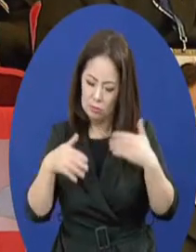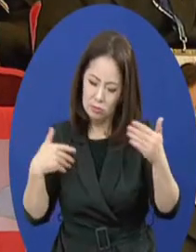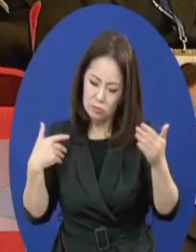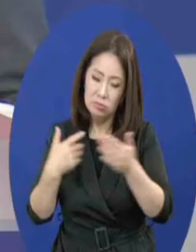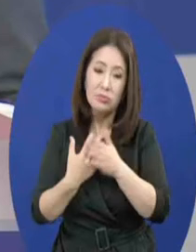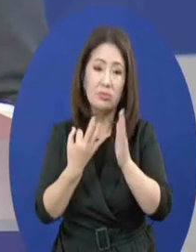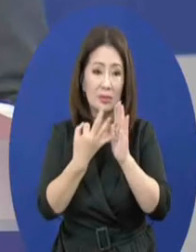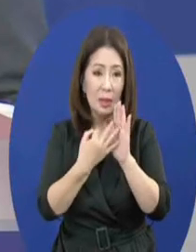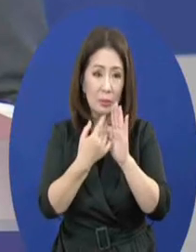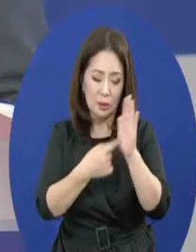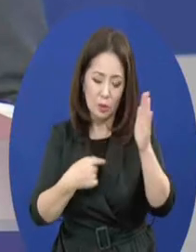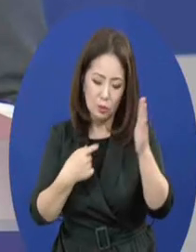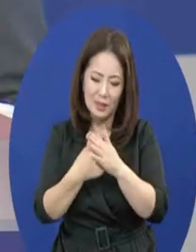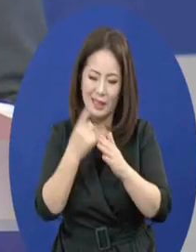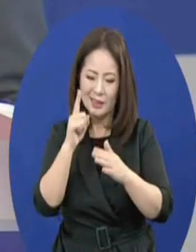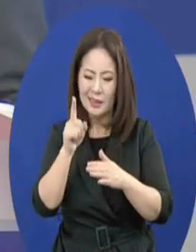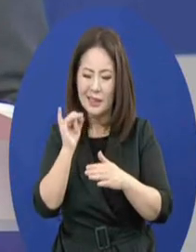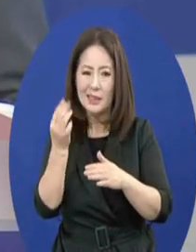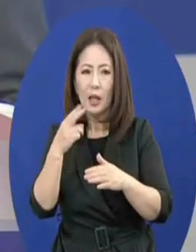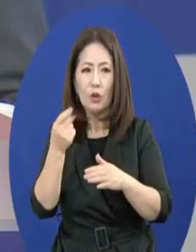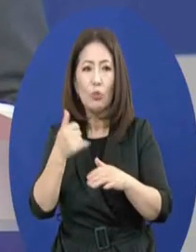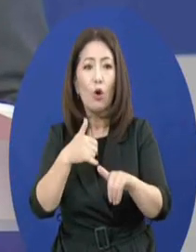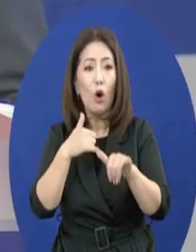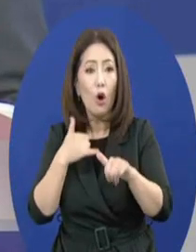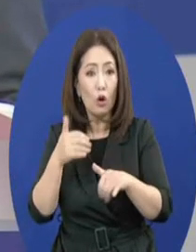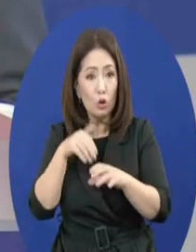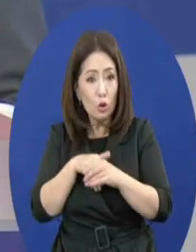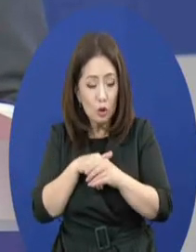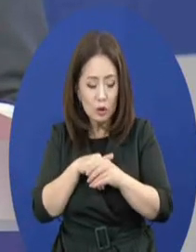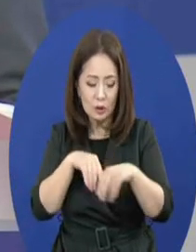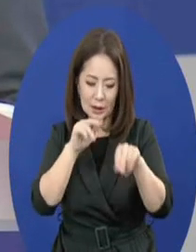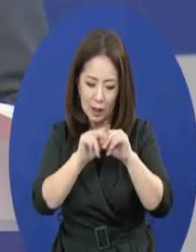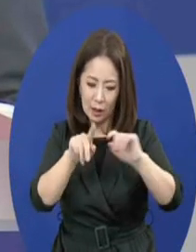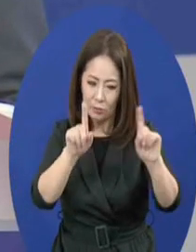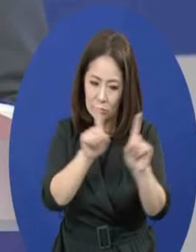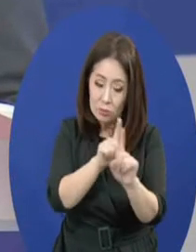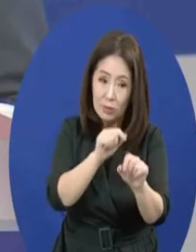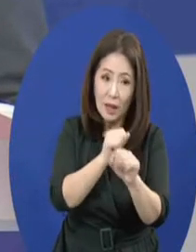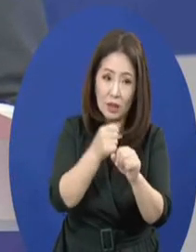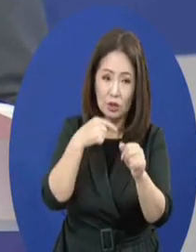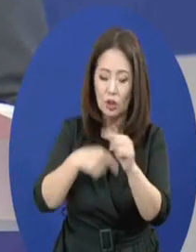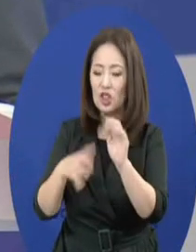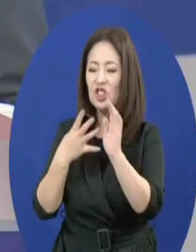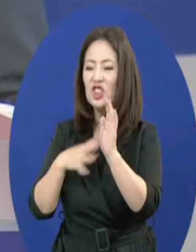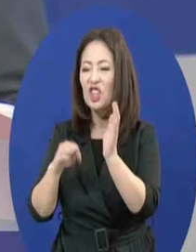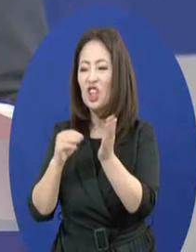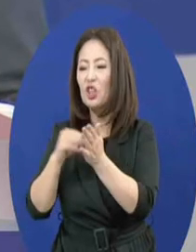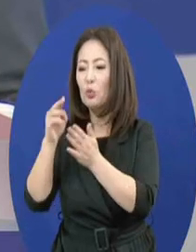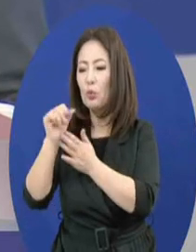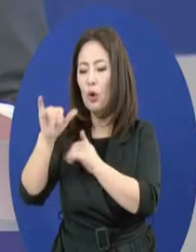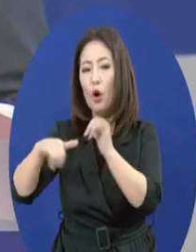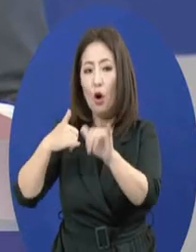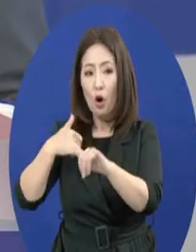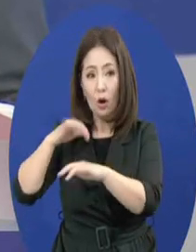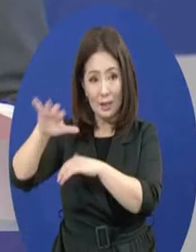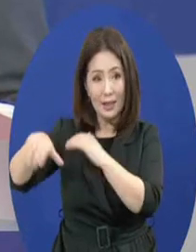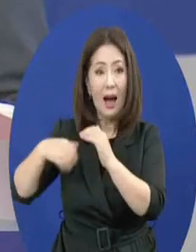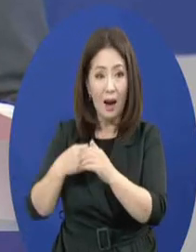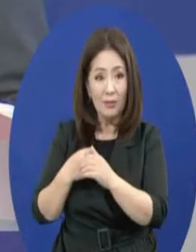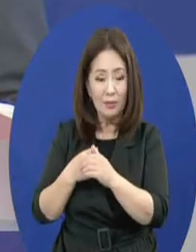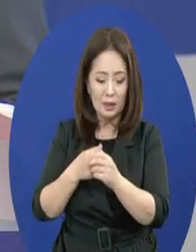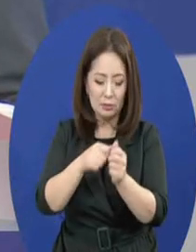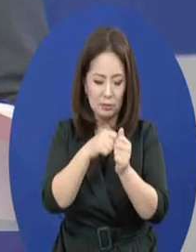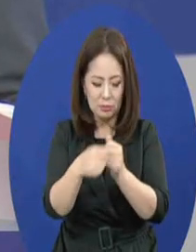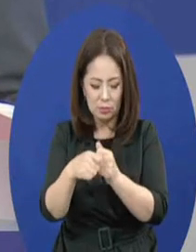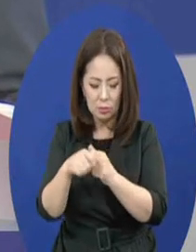улмаас нийтдээ 1 их 80 төгрөгийн охир учраснаас мөрдөнчлөлт ажиллагааны явцад 90 тэрбум төгрөгийн охирлыг нөхөн төлүүлж 119